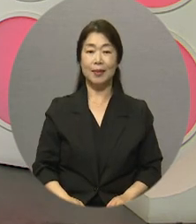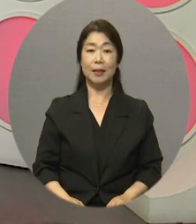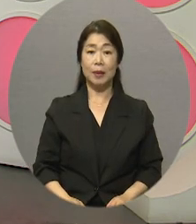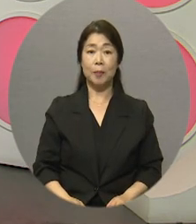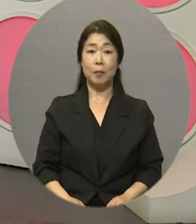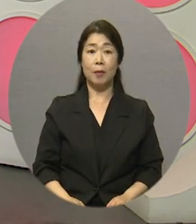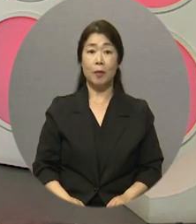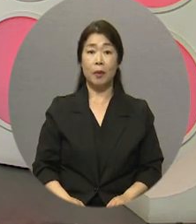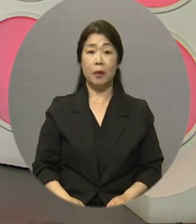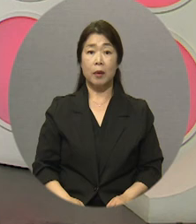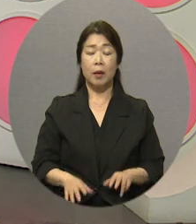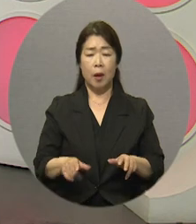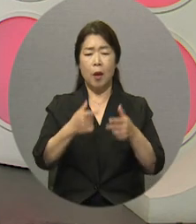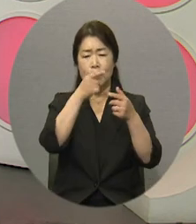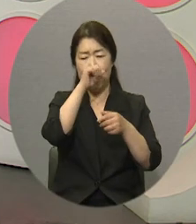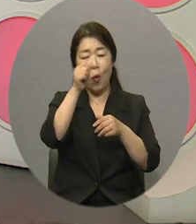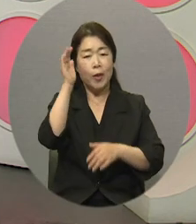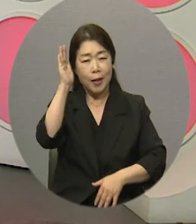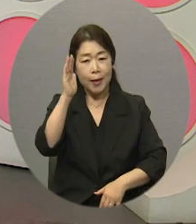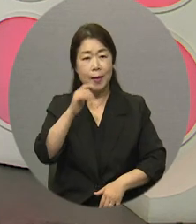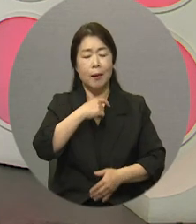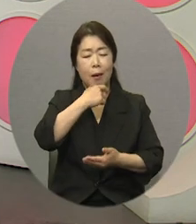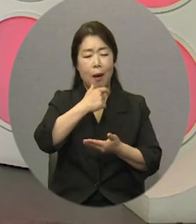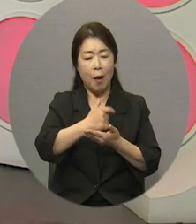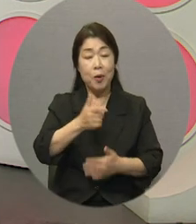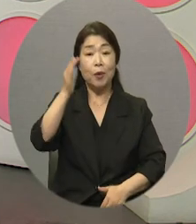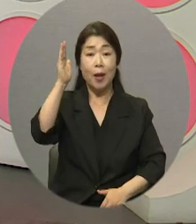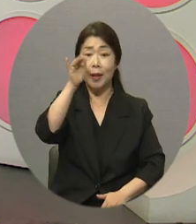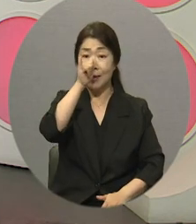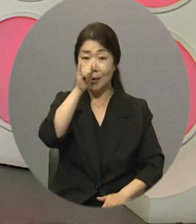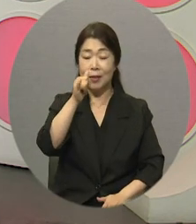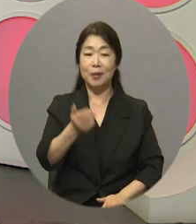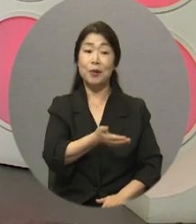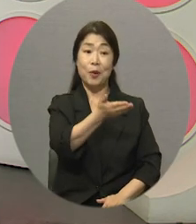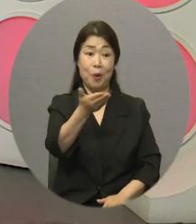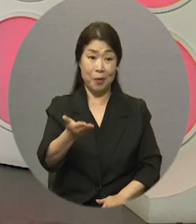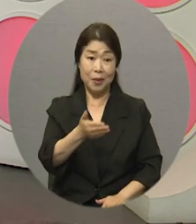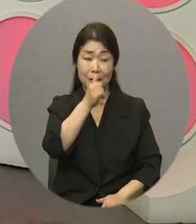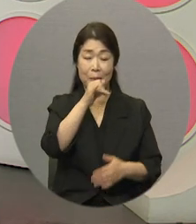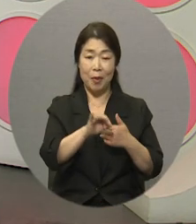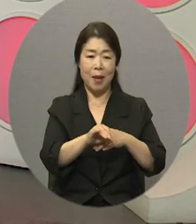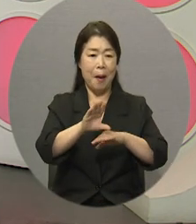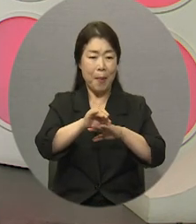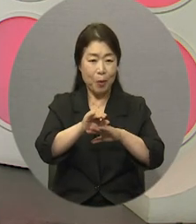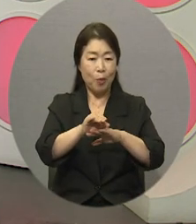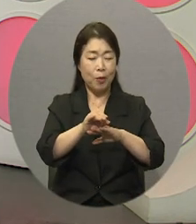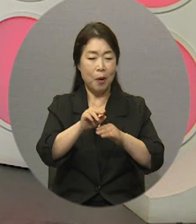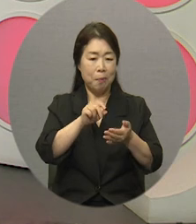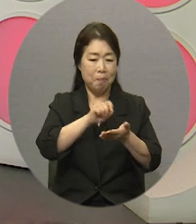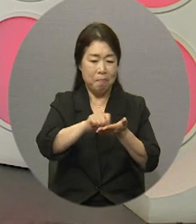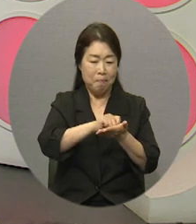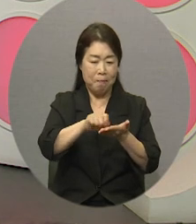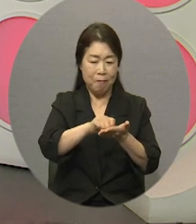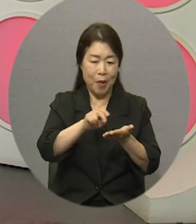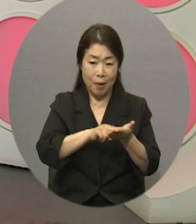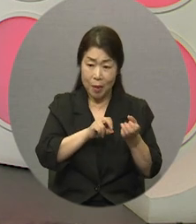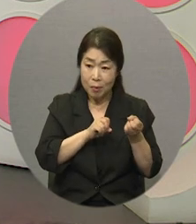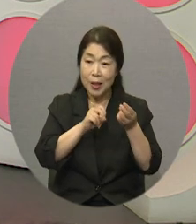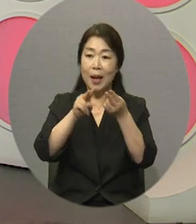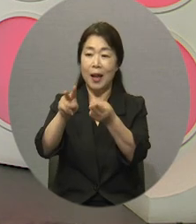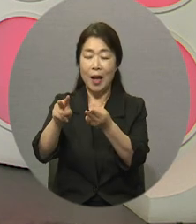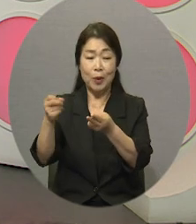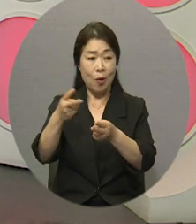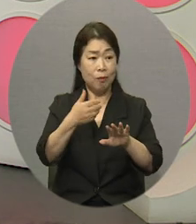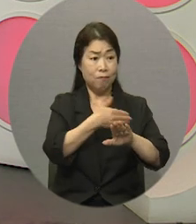네, 맞아요. 이렇게 좋은 사연, 감동 사연 있으신 우리 시청자 여러분들 방송을 통해서 우리 주변의 이야기들